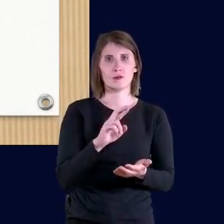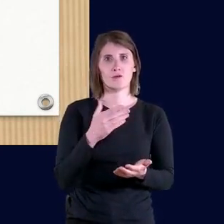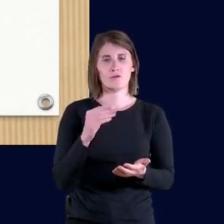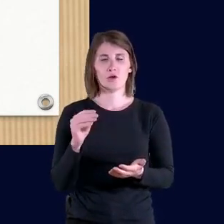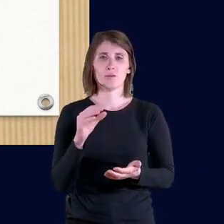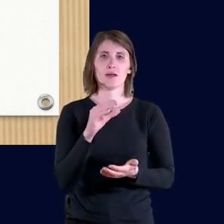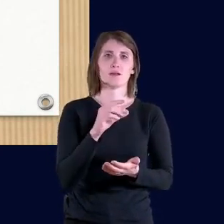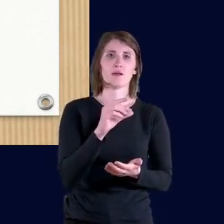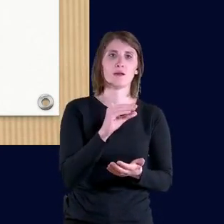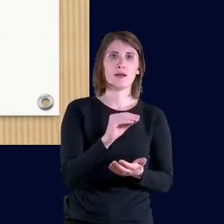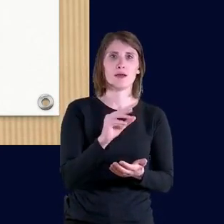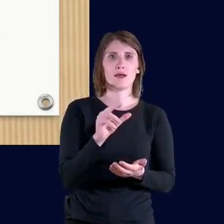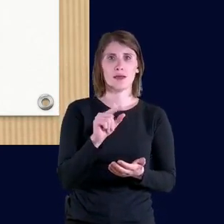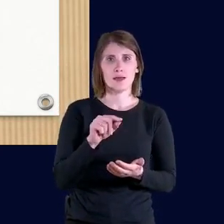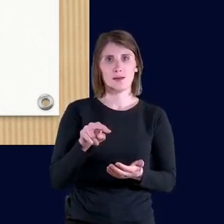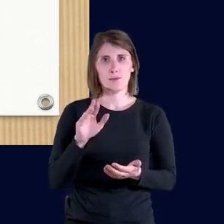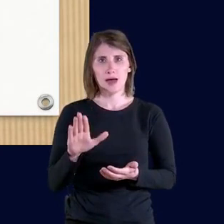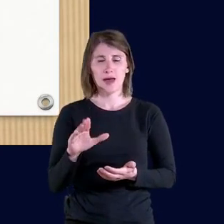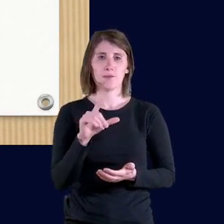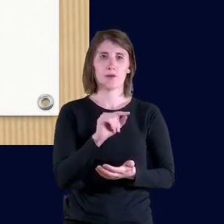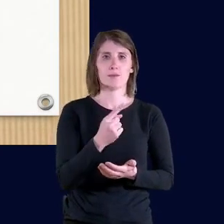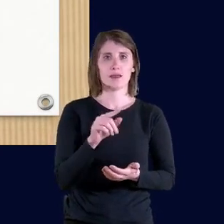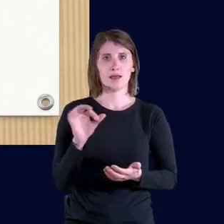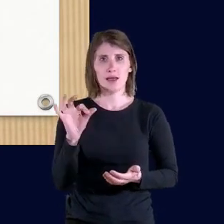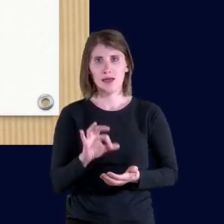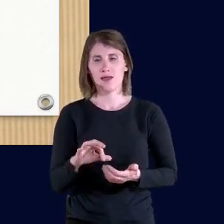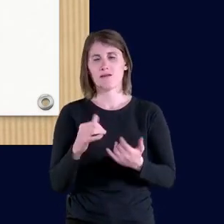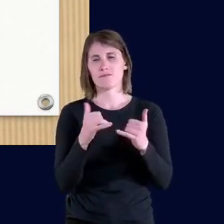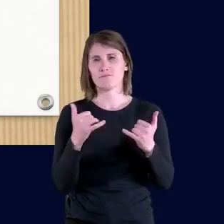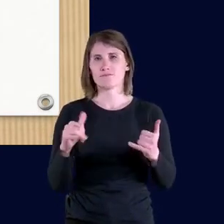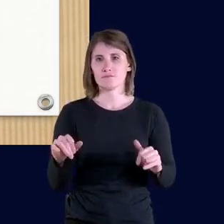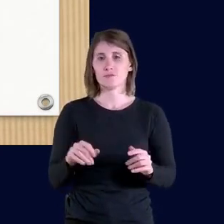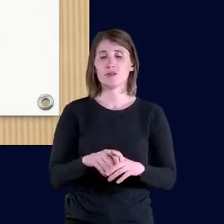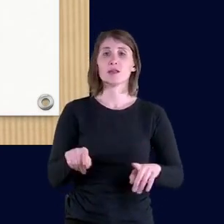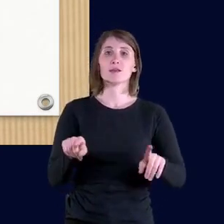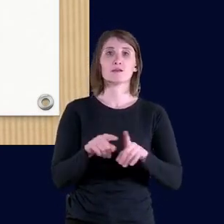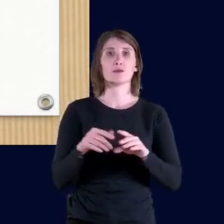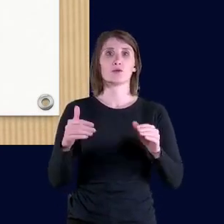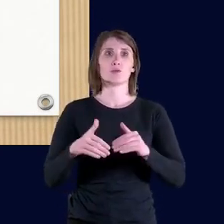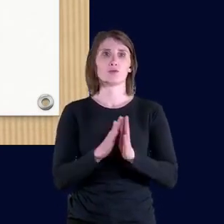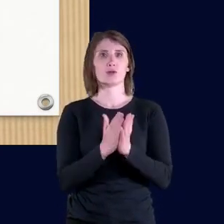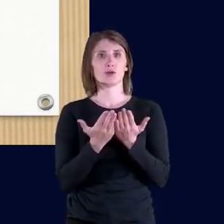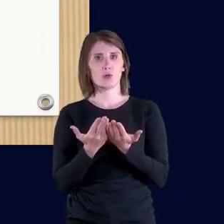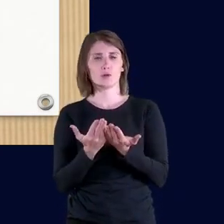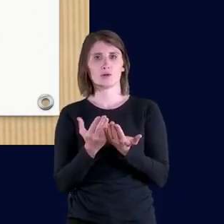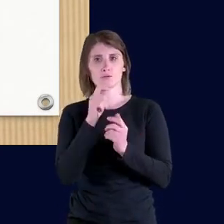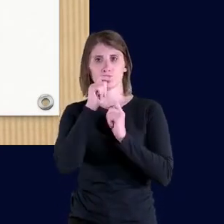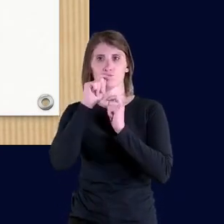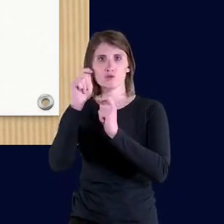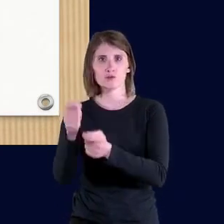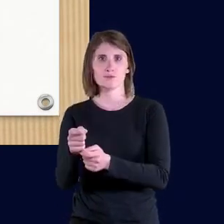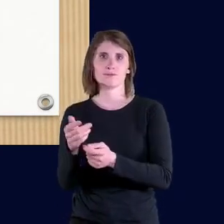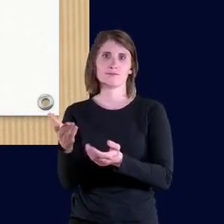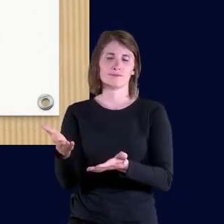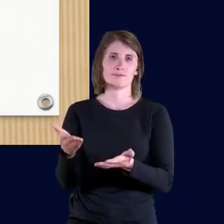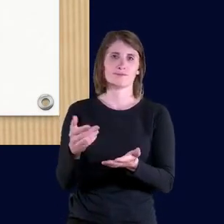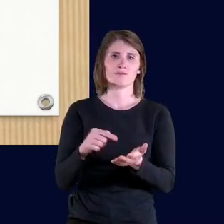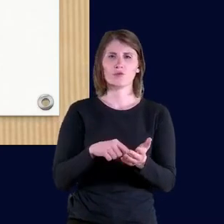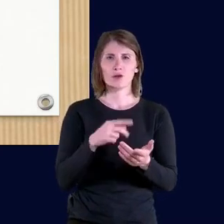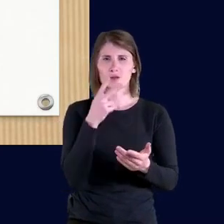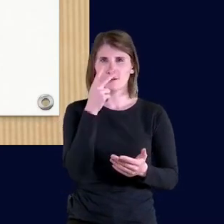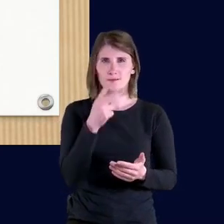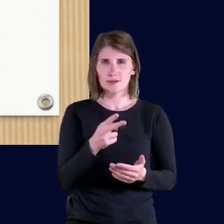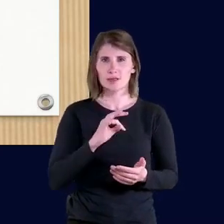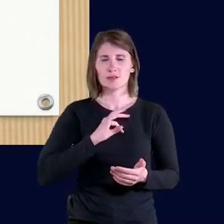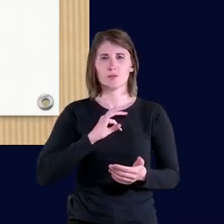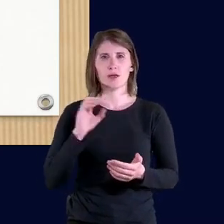ewentualnie w pdf-ie je Możemy również zasponsorować na przykład jakąś książkę nie widać dokładnie ale w